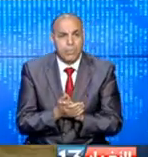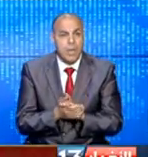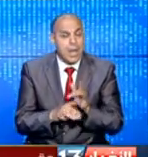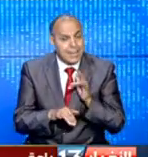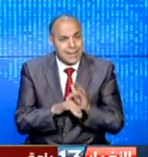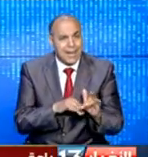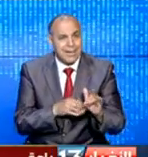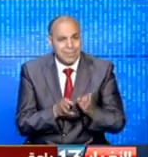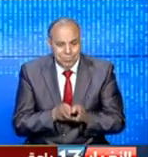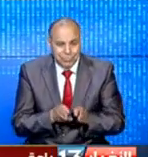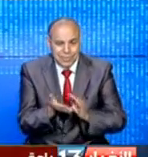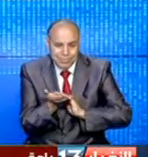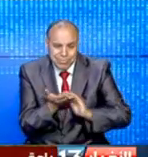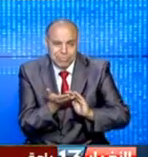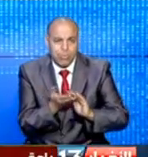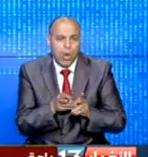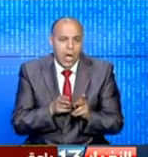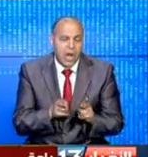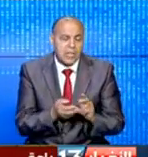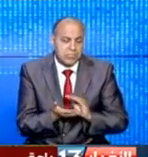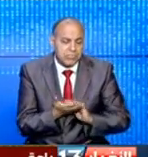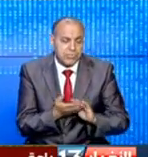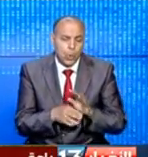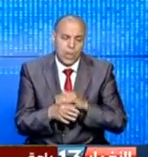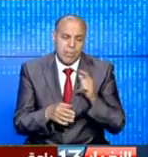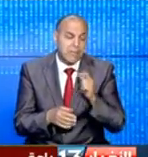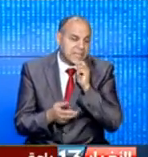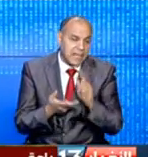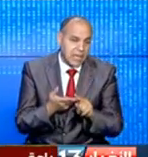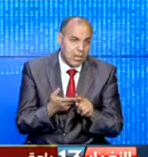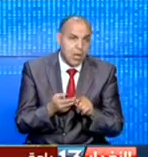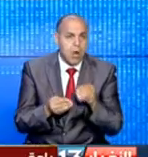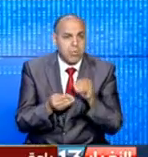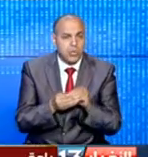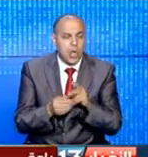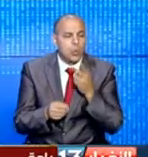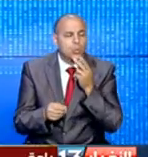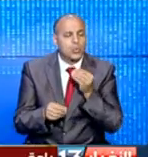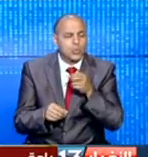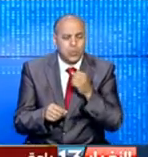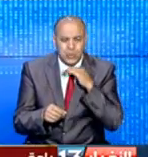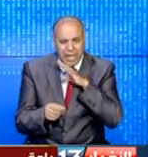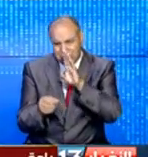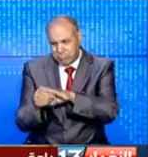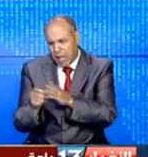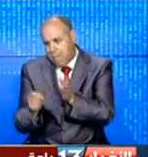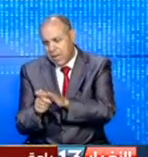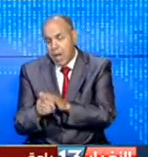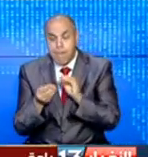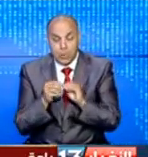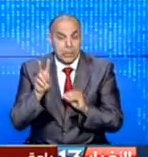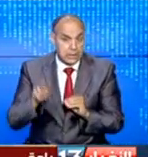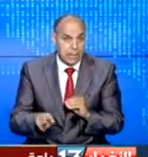في مسح المسالك الفلاحيه وحواشي الطرقات بولايه باجه الى جانب انتشار المصابات العشوائيه اشكاليات حقيقيه